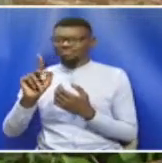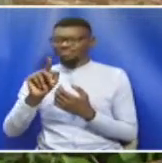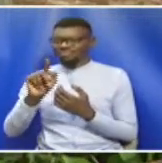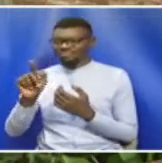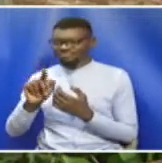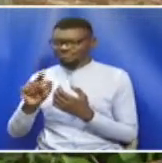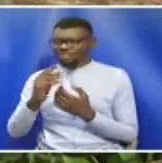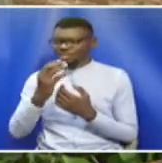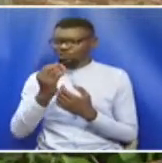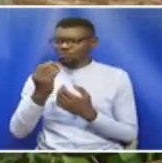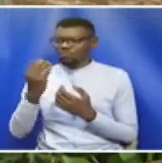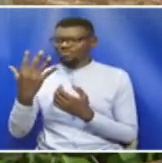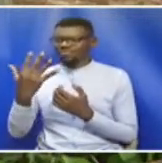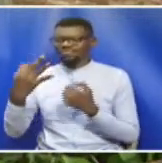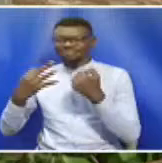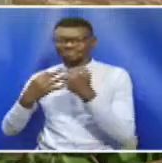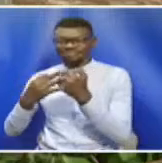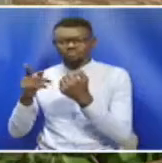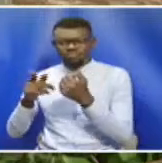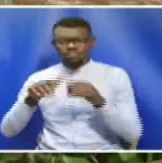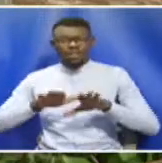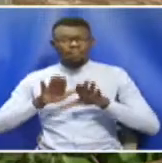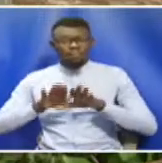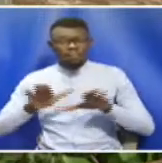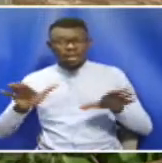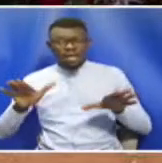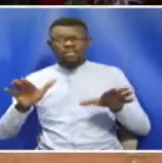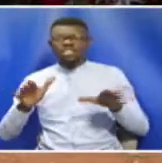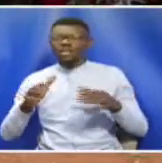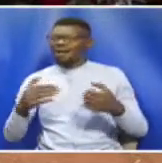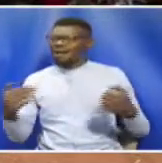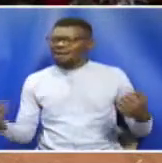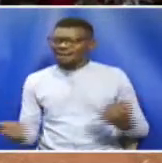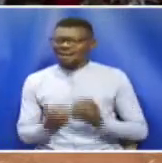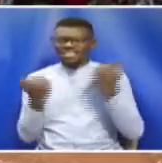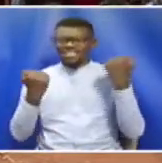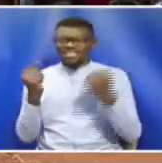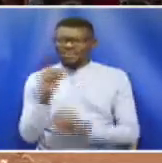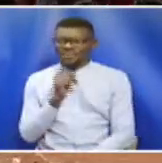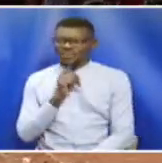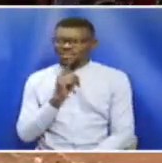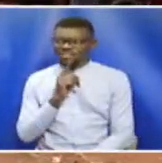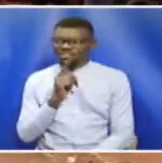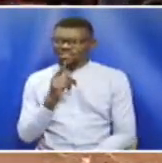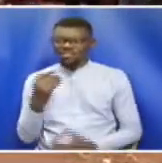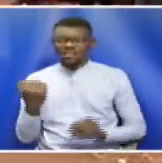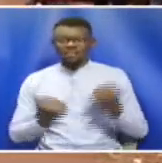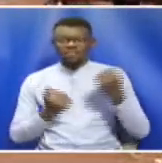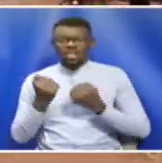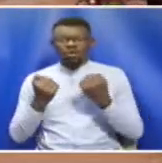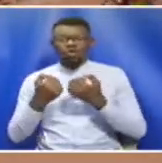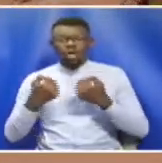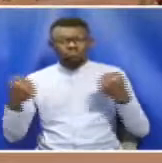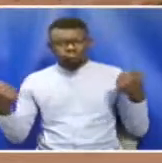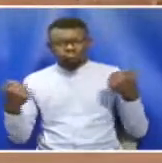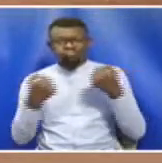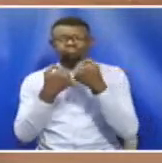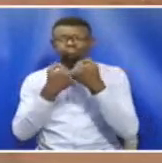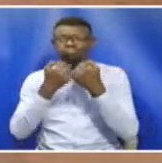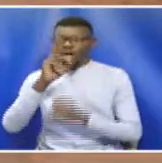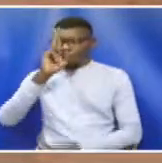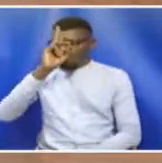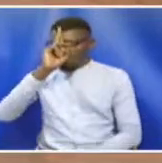KKZ058. At Chavakali Market, he had a fatal accident. His vehicle collided with a police Land